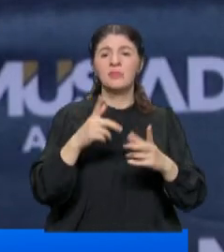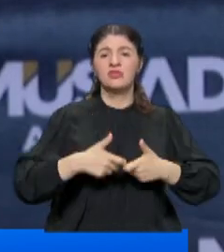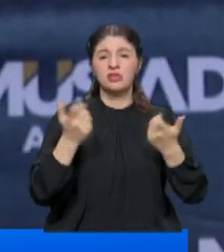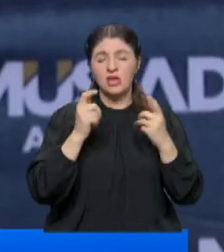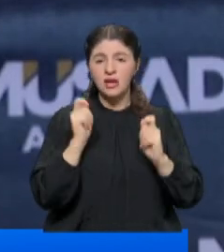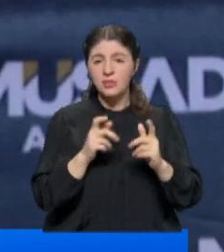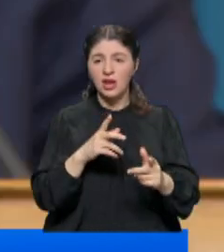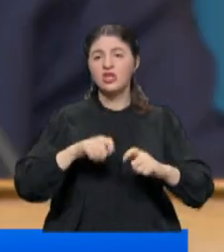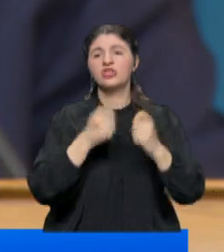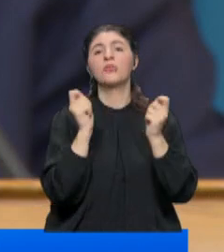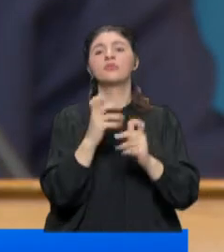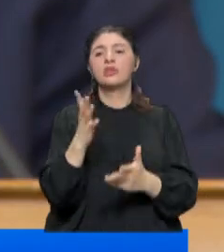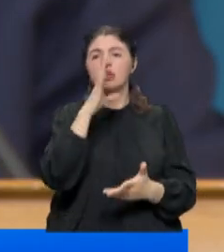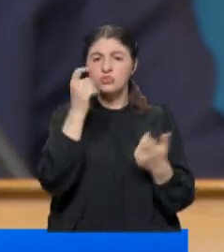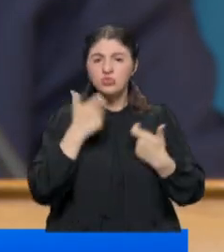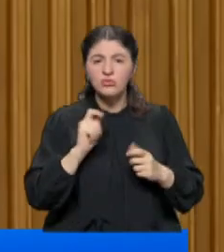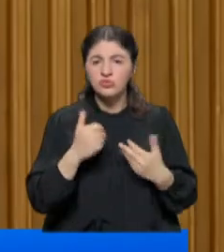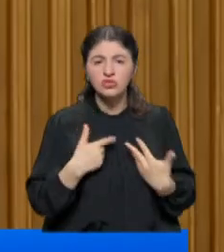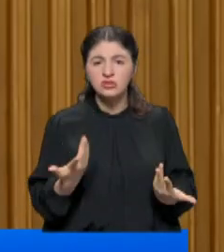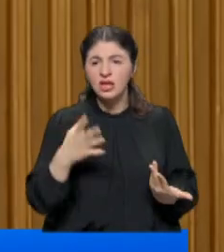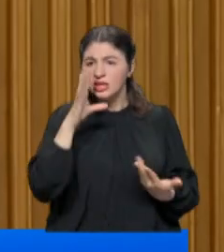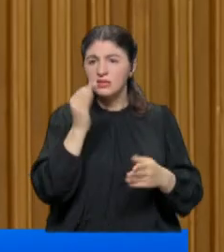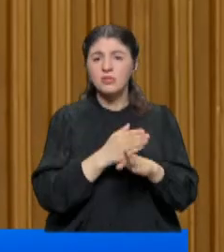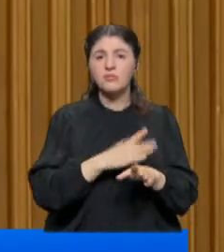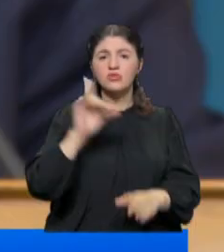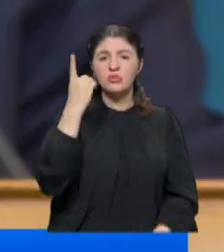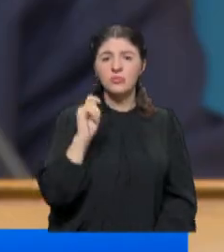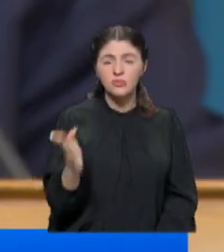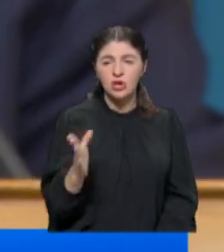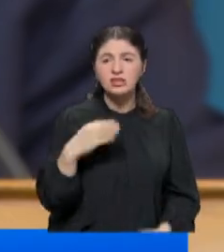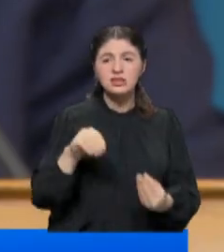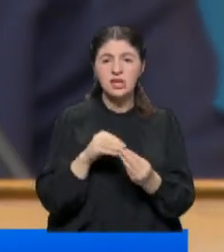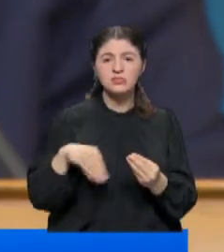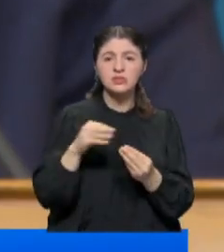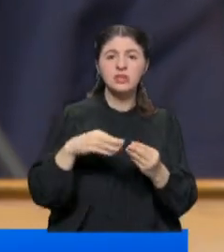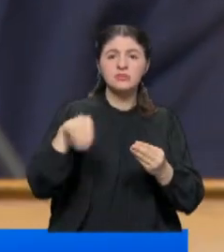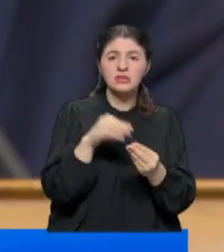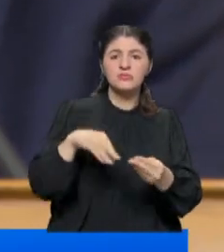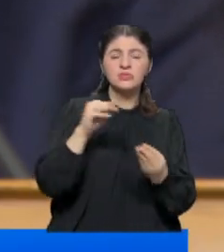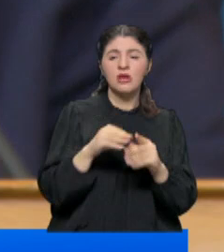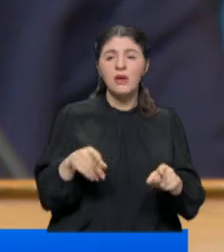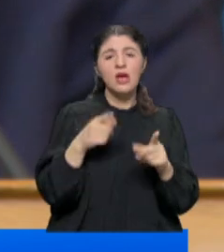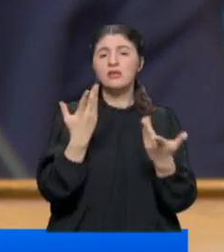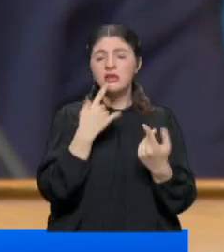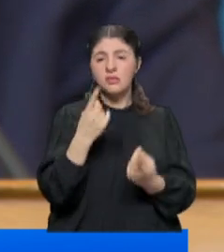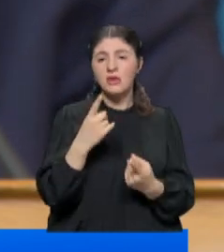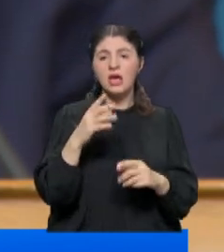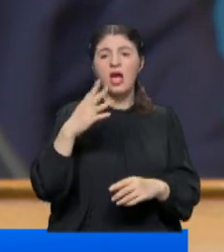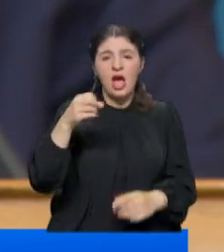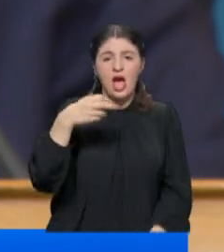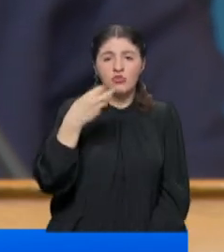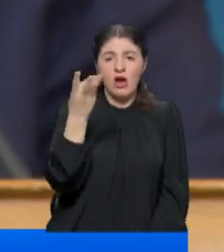de kıracağız. Kimi sorumlu tutacağız? Kim memleketi yönetiyor? Zam, zam, zam eşittir Recep